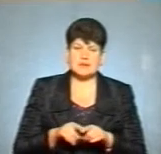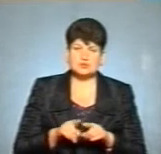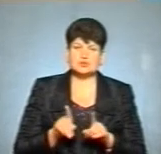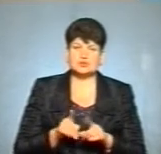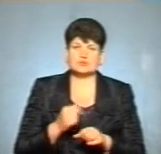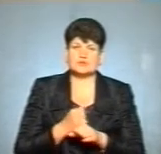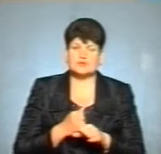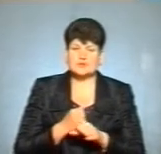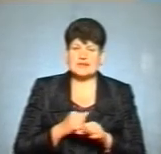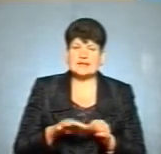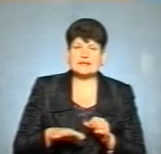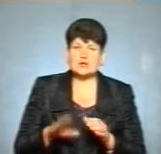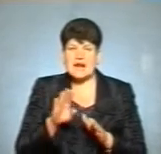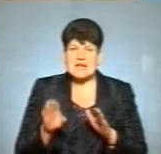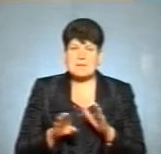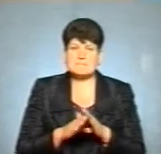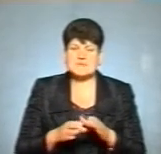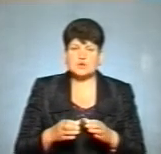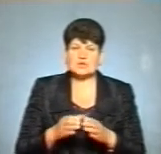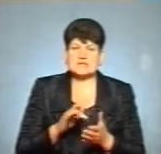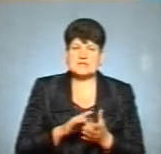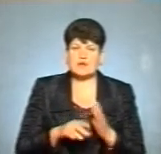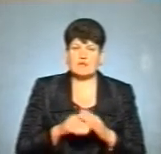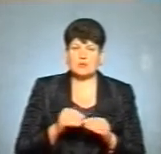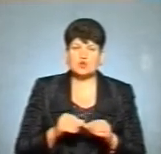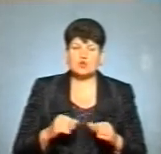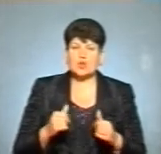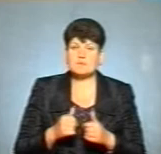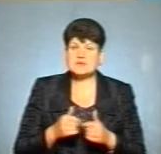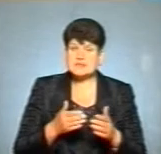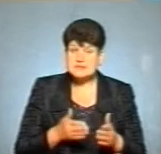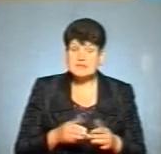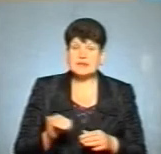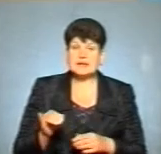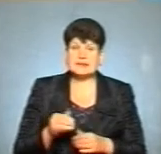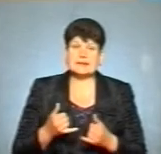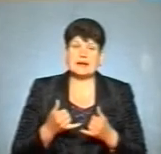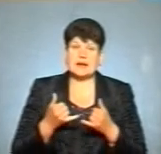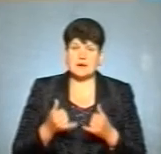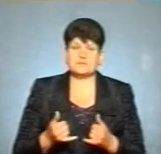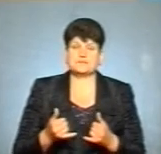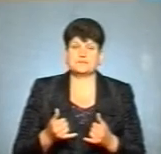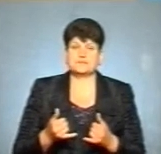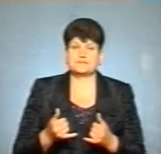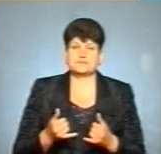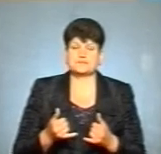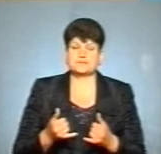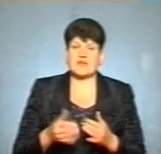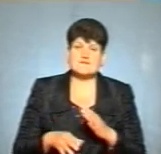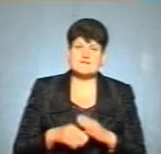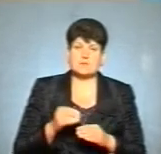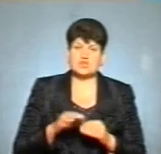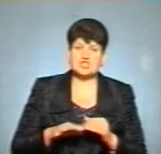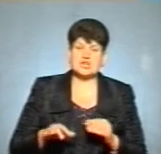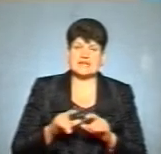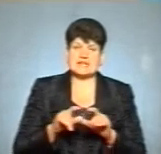функціонування так званих територіальних підрозділів Центральної виборчої комісії, так і для, знову ж таки, для виборчих дільниць,